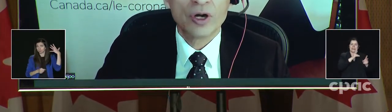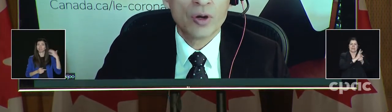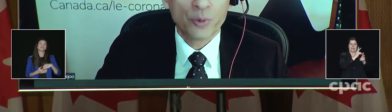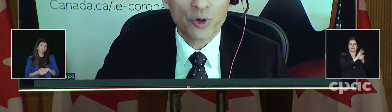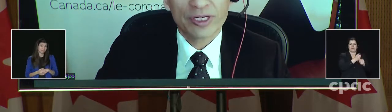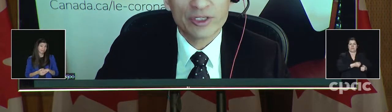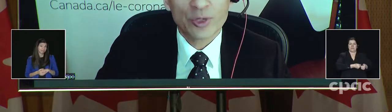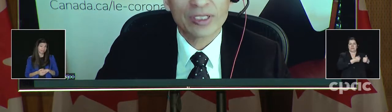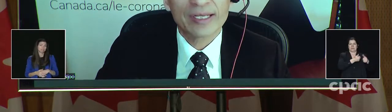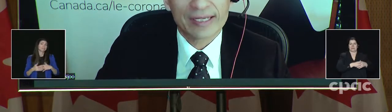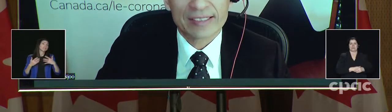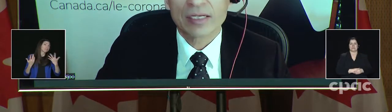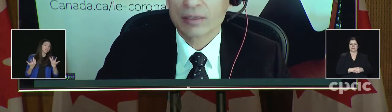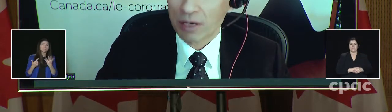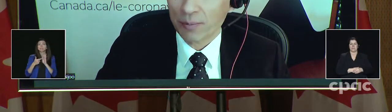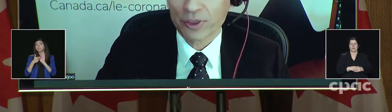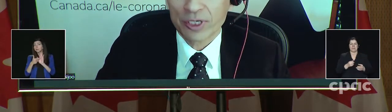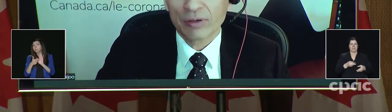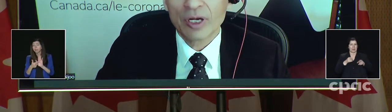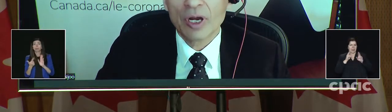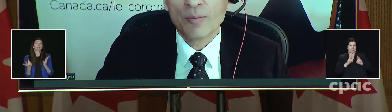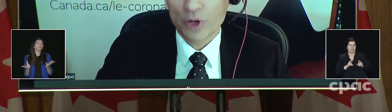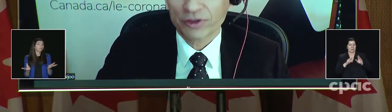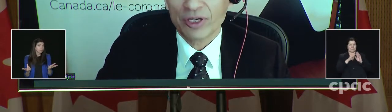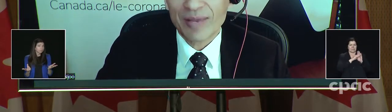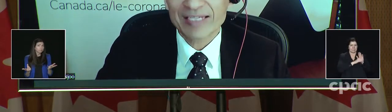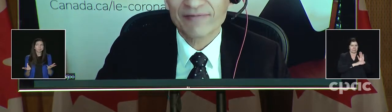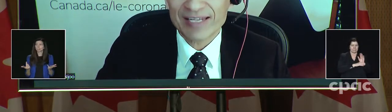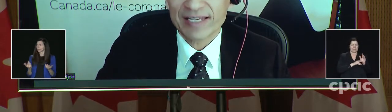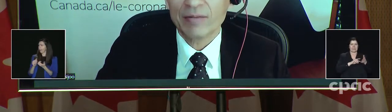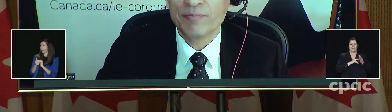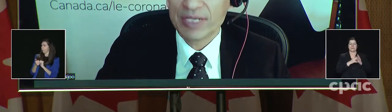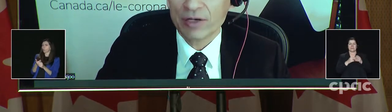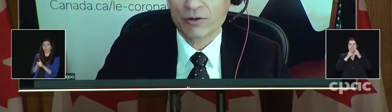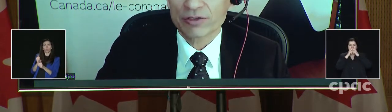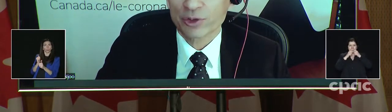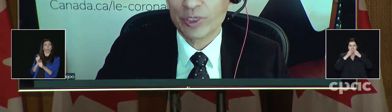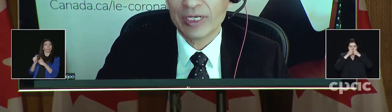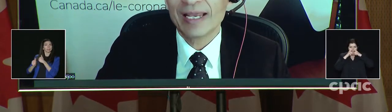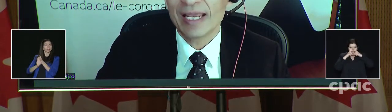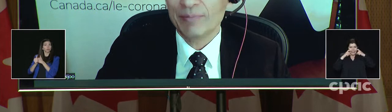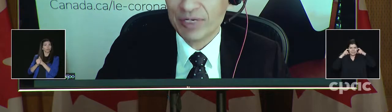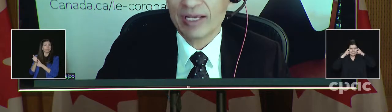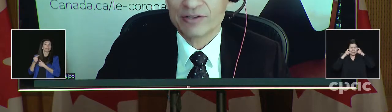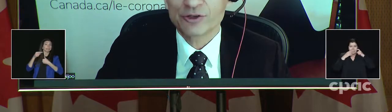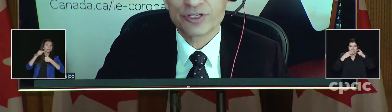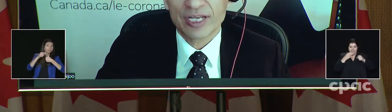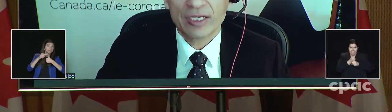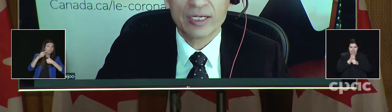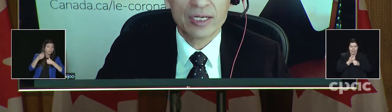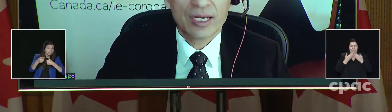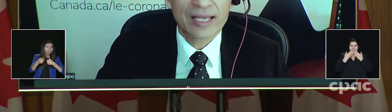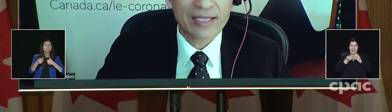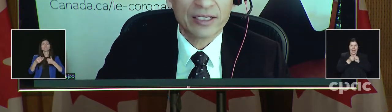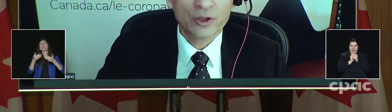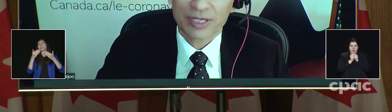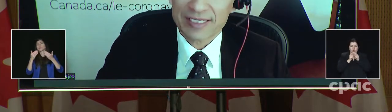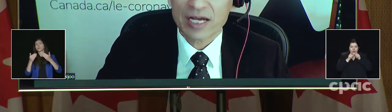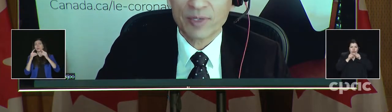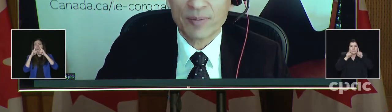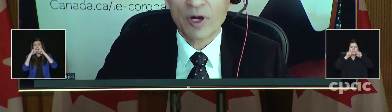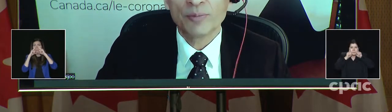protection pour réduire les risques, comprenant porter un masque facial bien construit et bien ajusté, garder